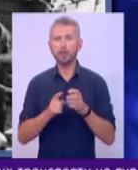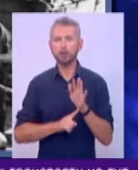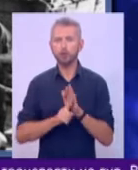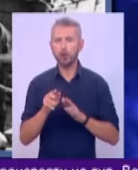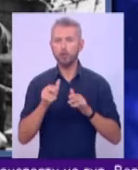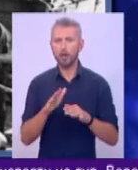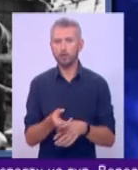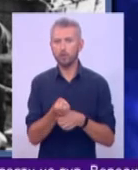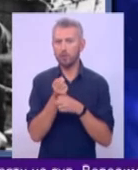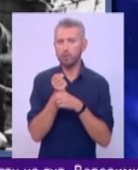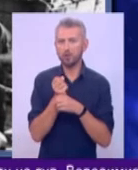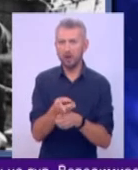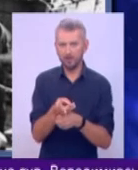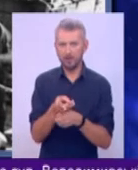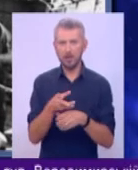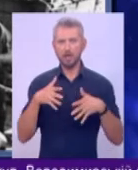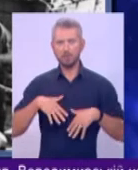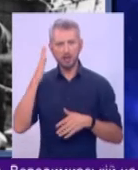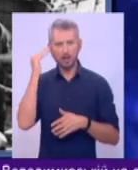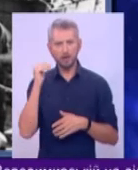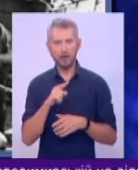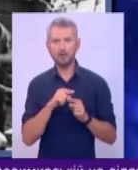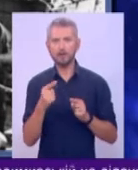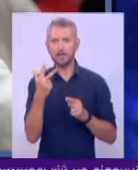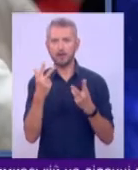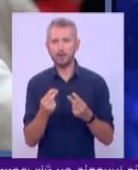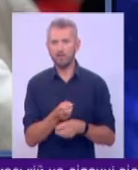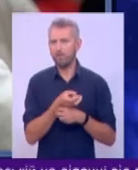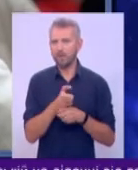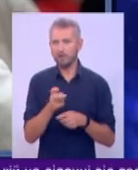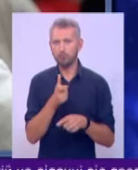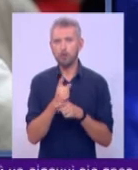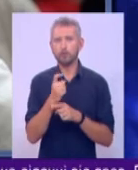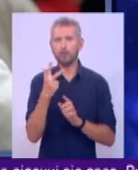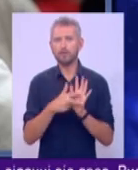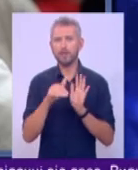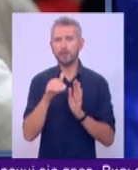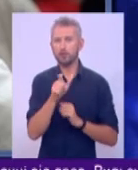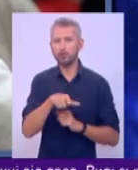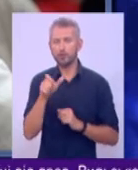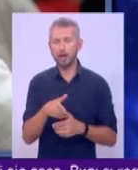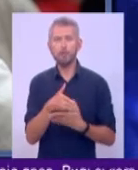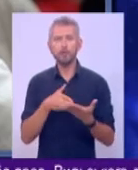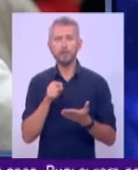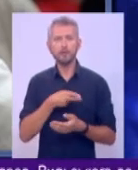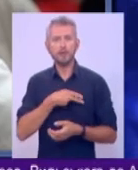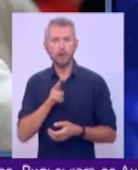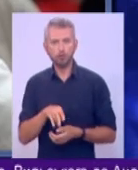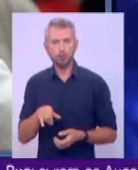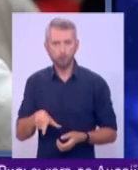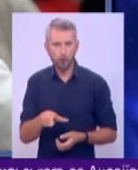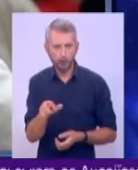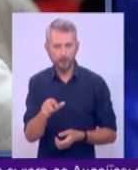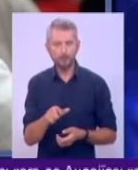влада розпочала операцію з депортації кримських татар. За три дні виселили понад 180 тисяч людей. Половина з них загинули у